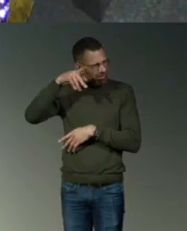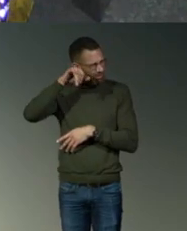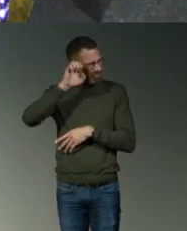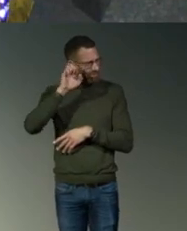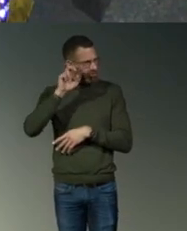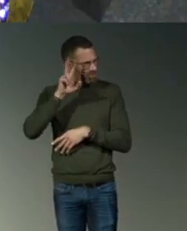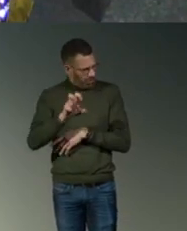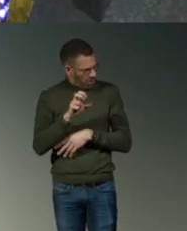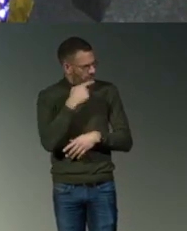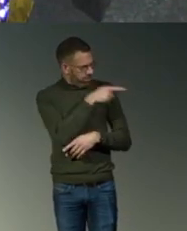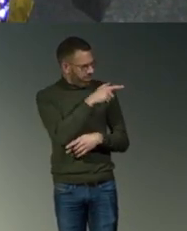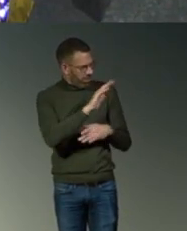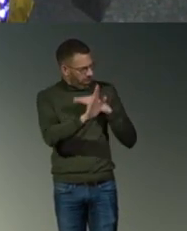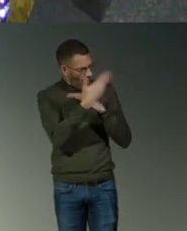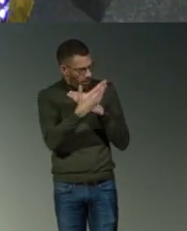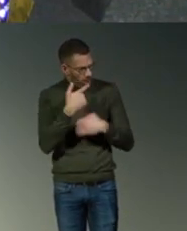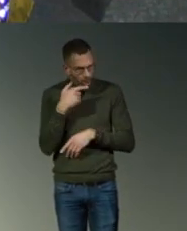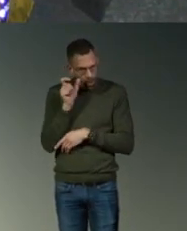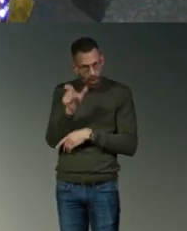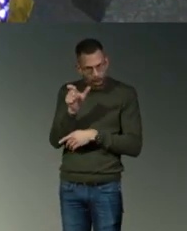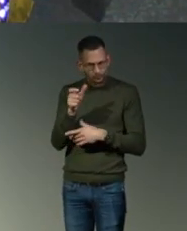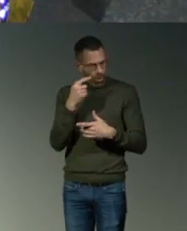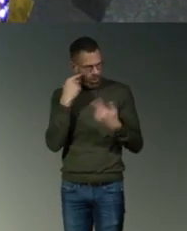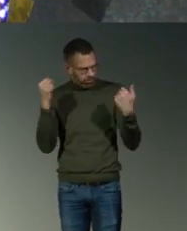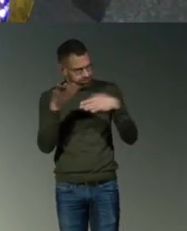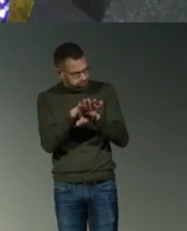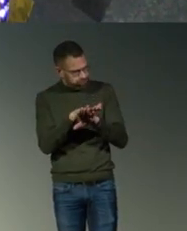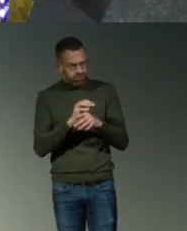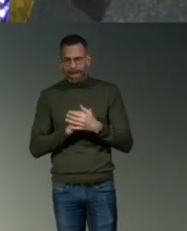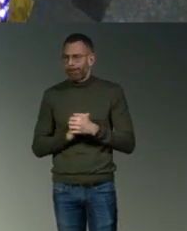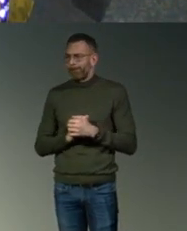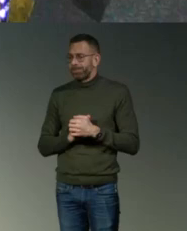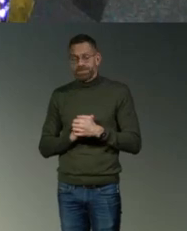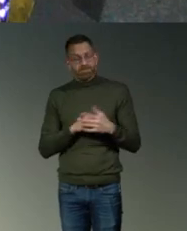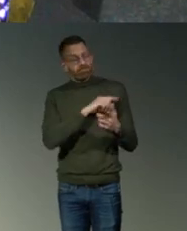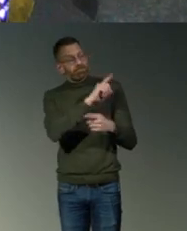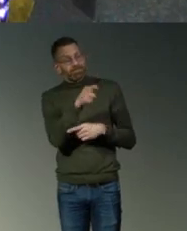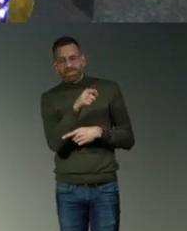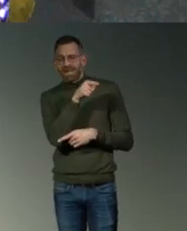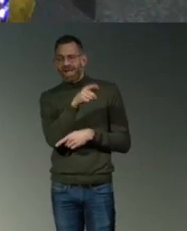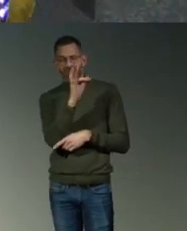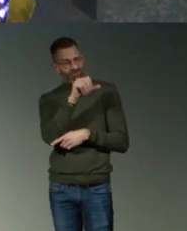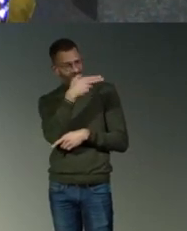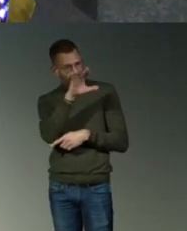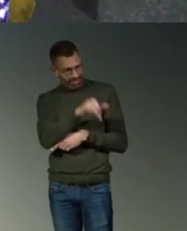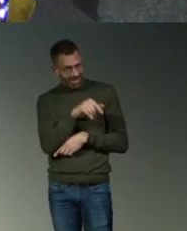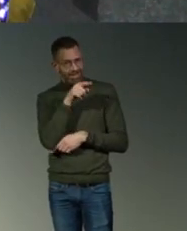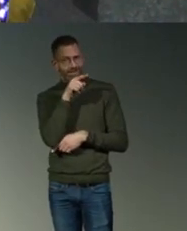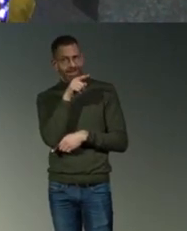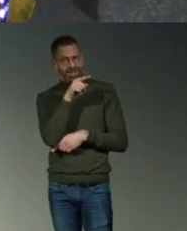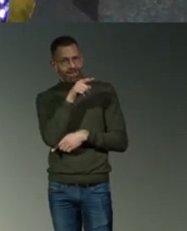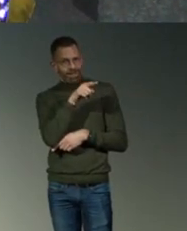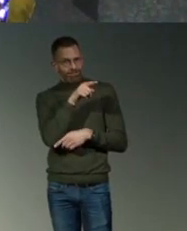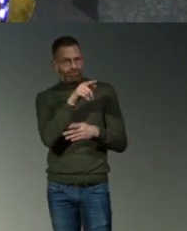il vient dissimuler. Hein, c'est le mot dissimulation. Il y a chez vous, Fanny, avant de revenir peut-être sur